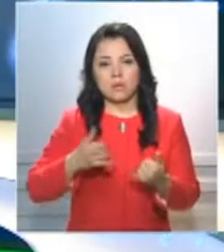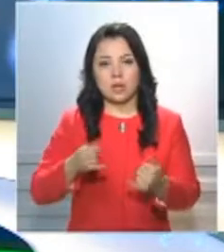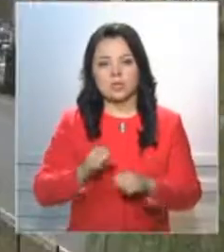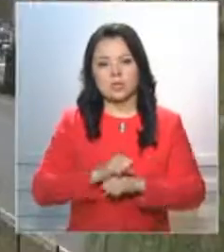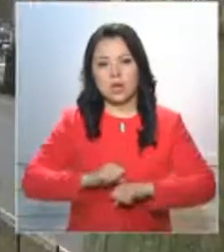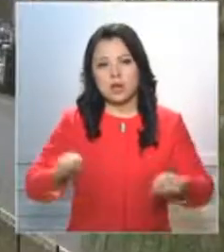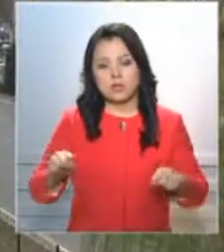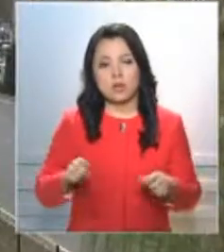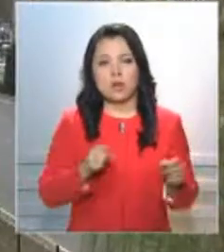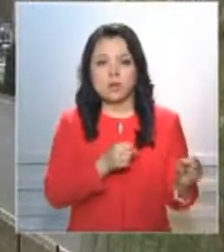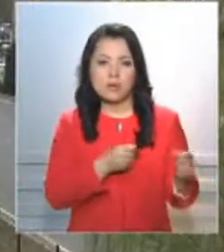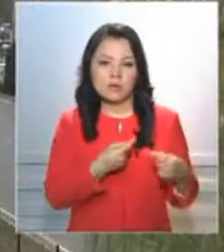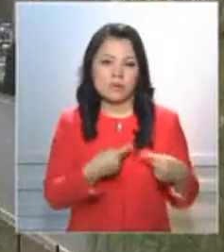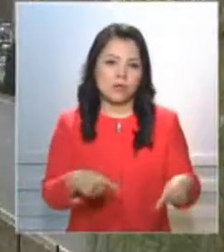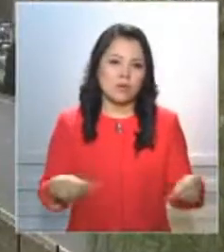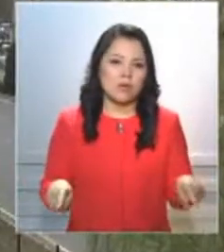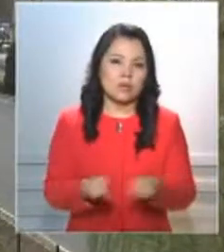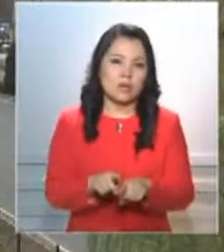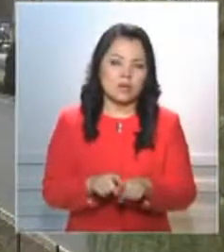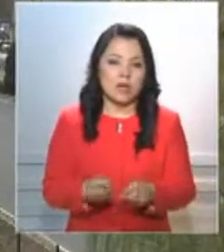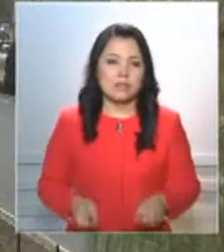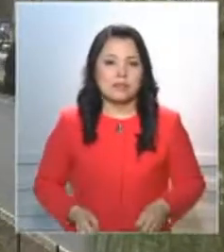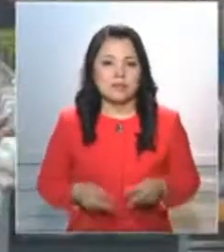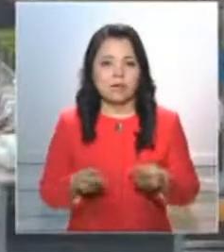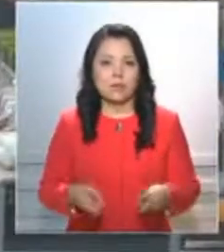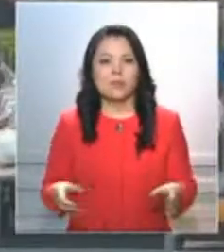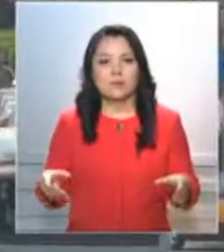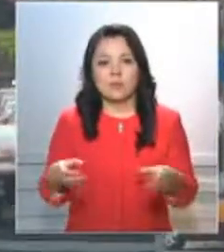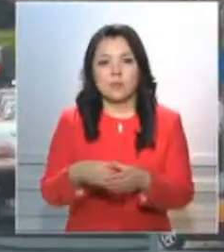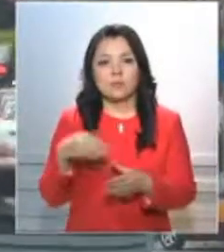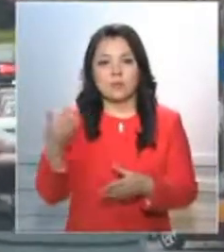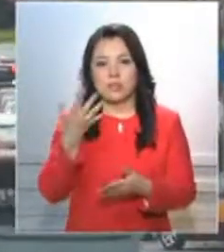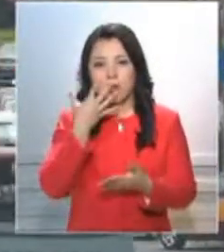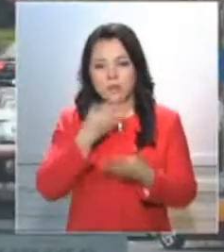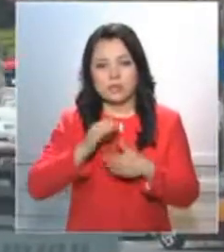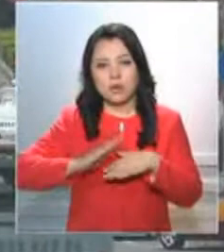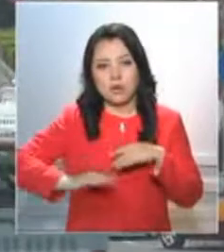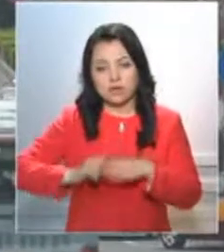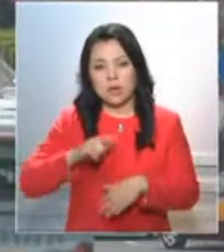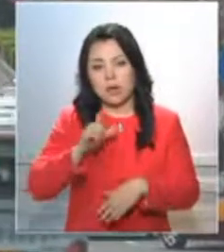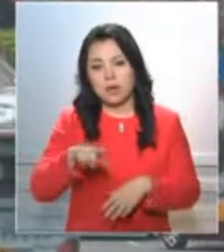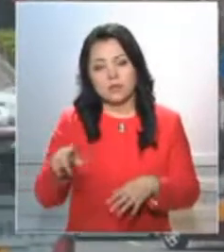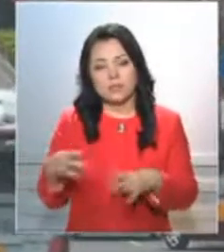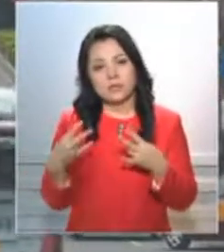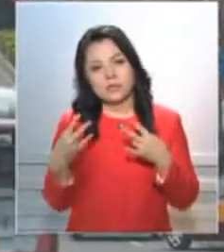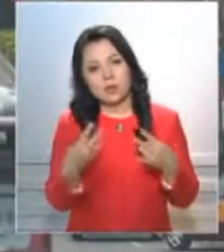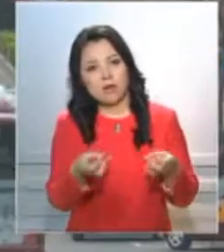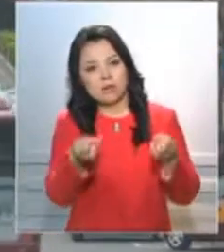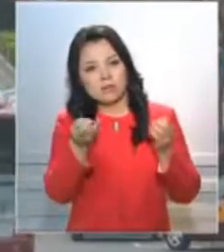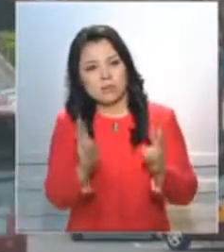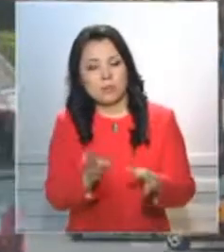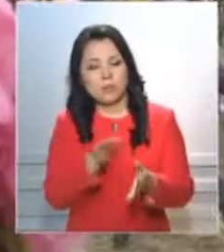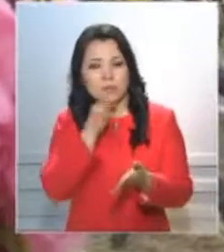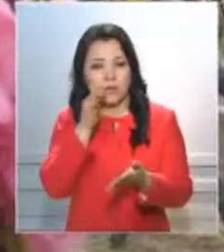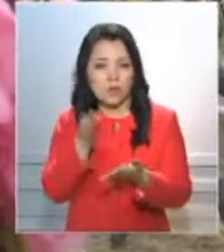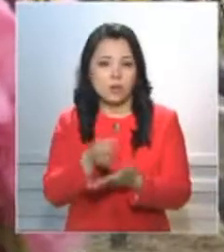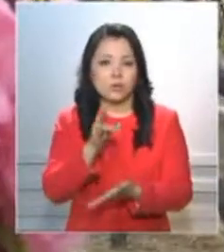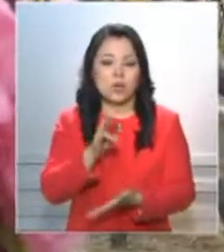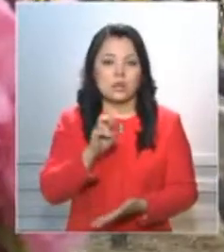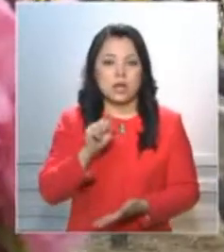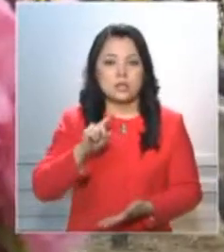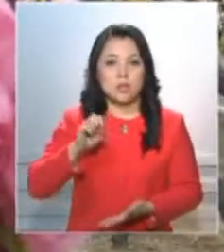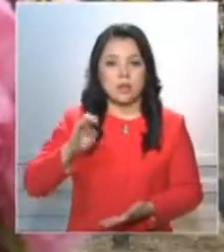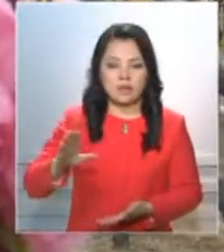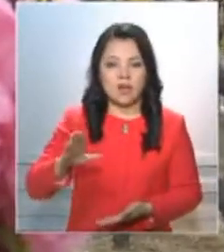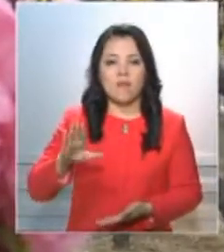қару күннен күнге күшейіп бара жатқан экстремистік топтардың қолына тисе адам затқа үлкен қатер төнеді. Ал Нұрсұлтан Назарбаевтың